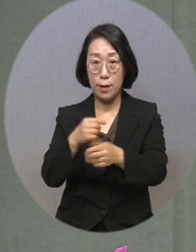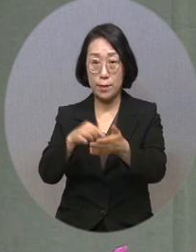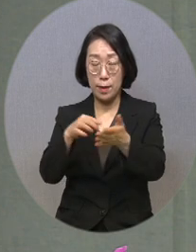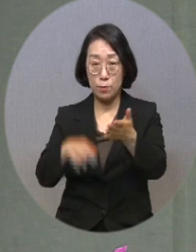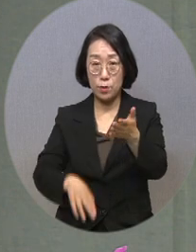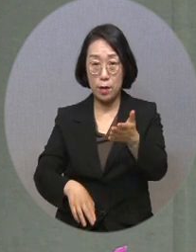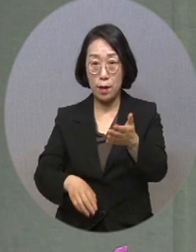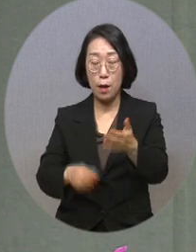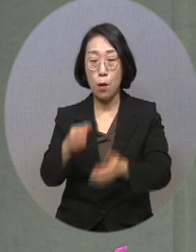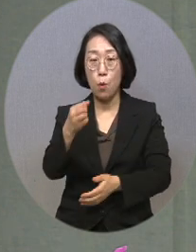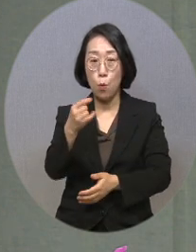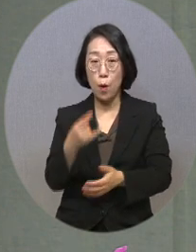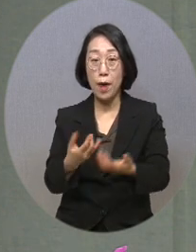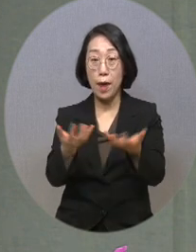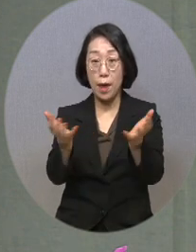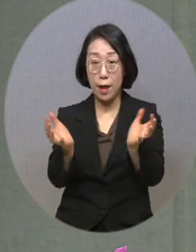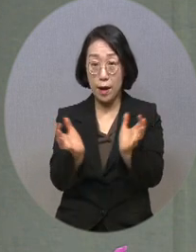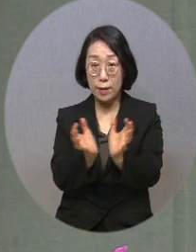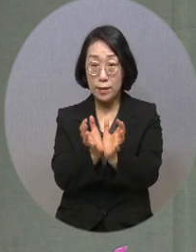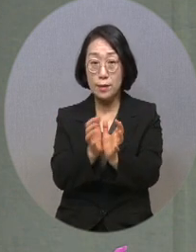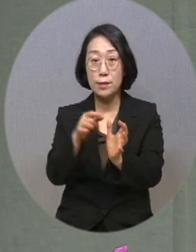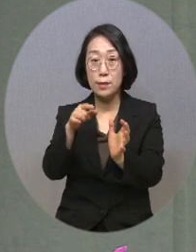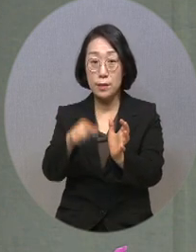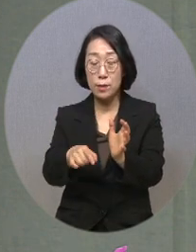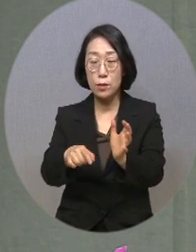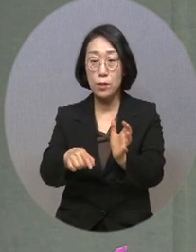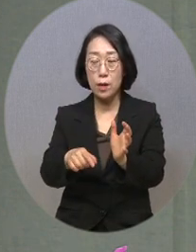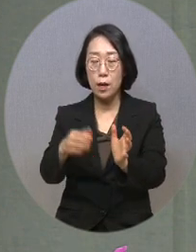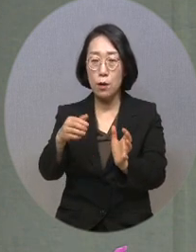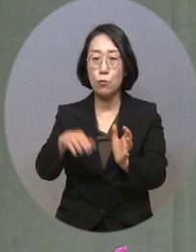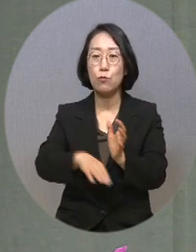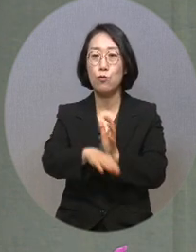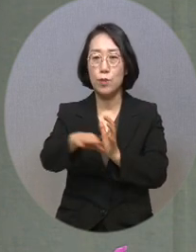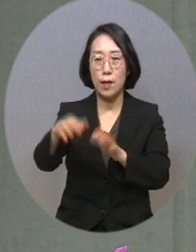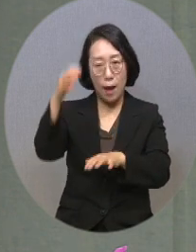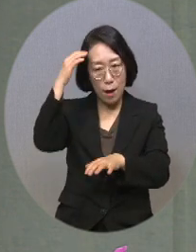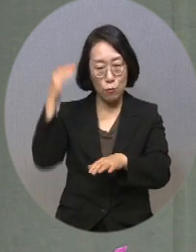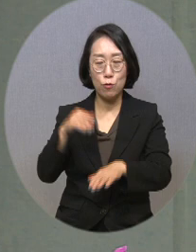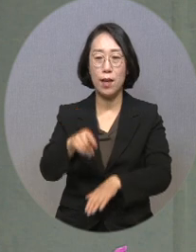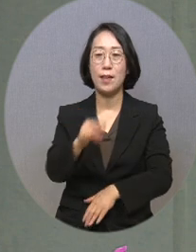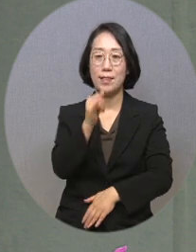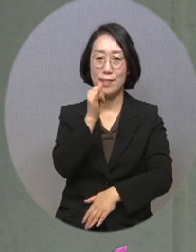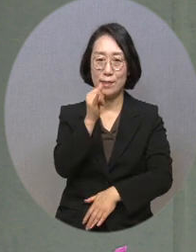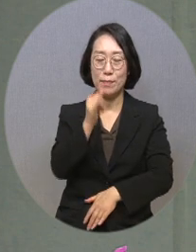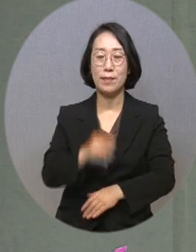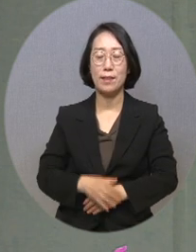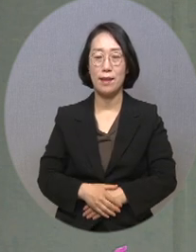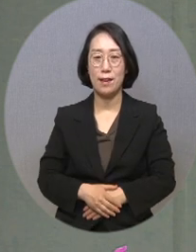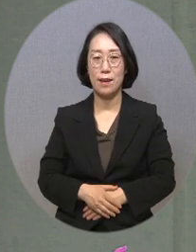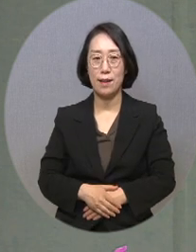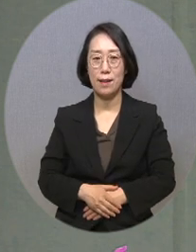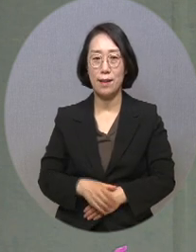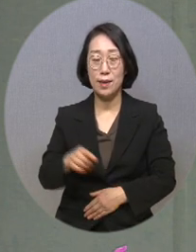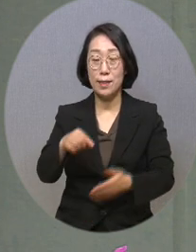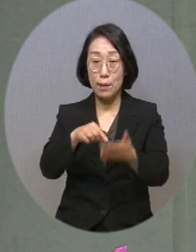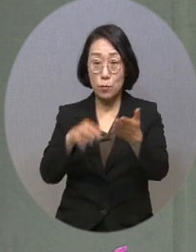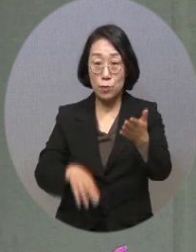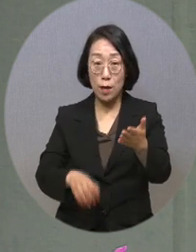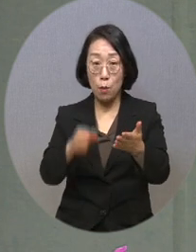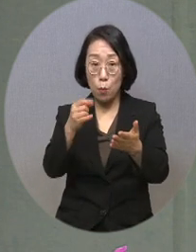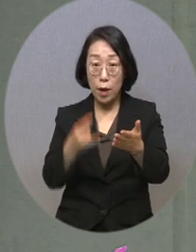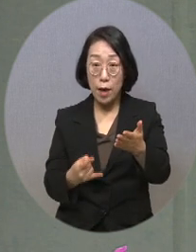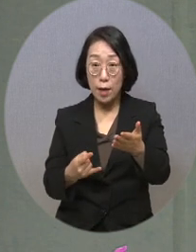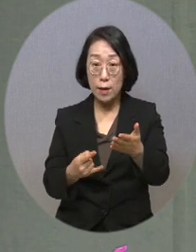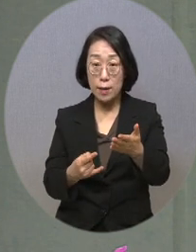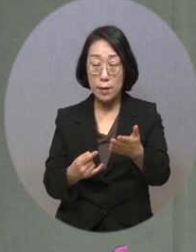되는 그런 세무사회라는 조직이 우리나라에는 엄연히 있습니다. 이 세무사회를 이끌고